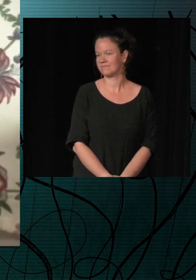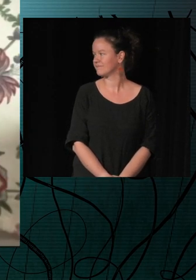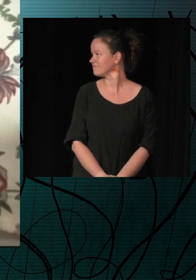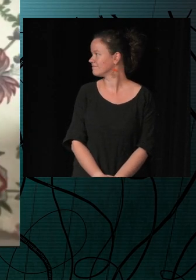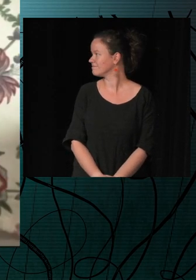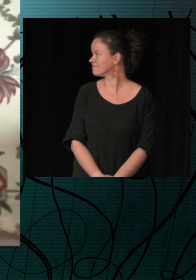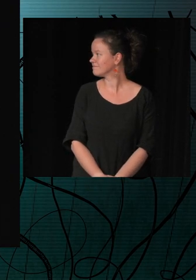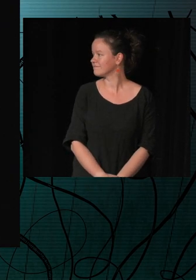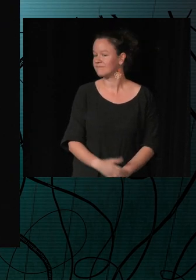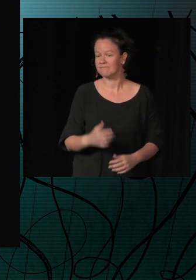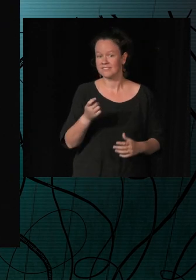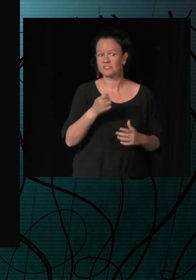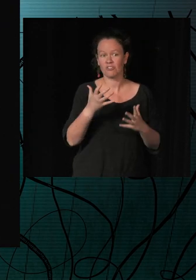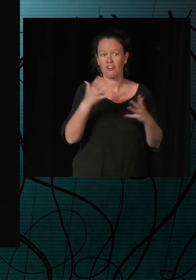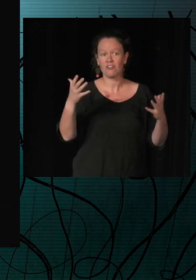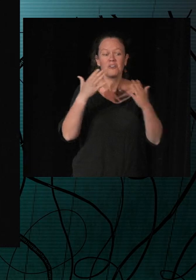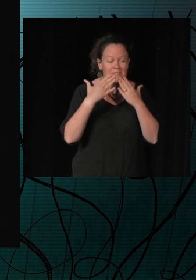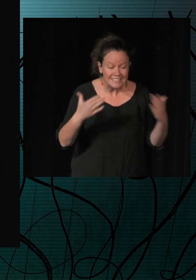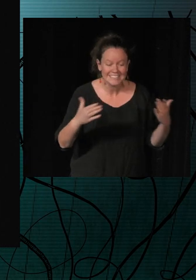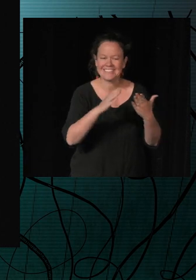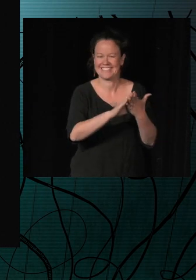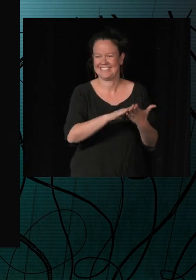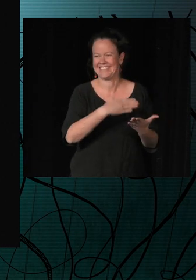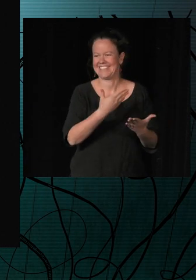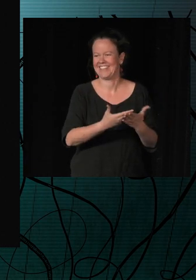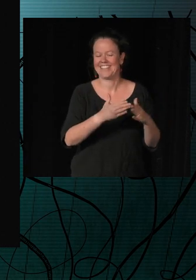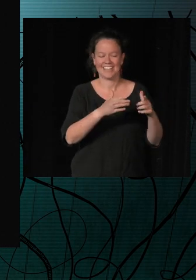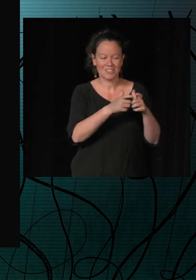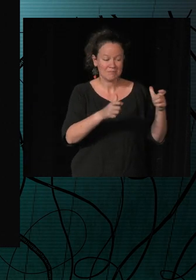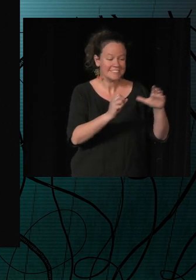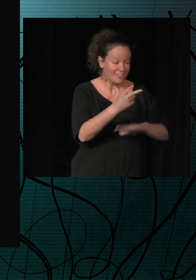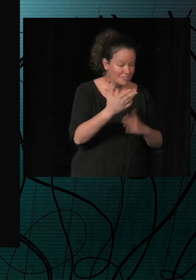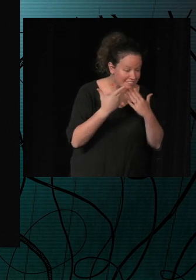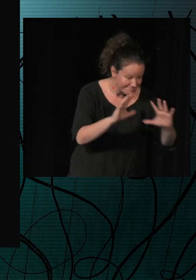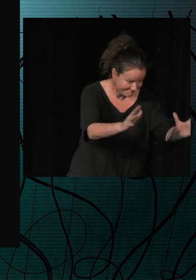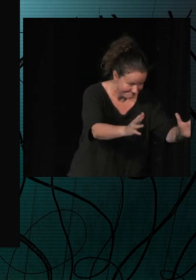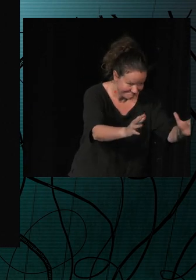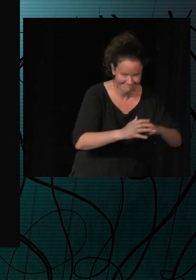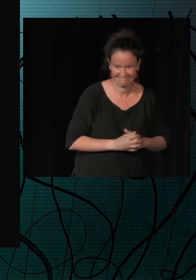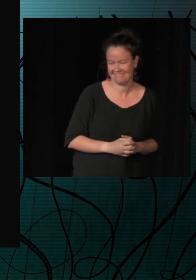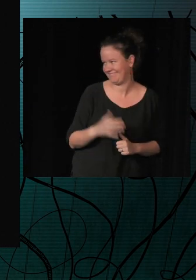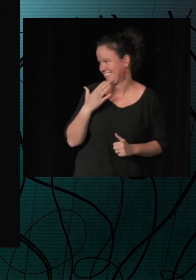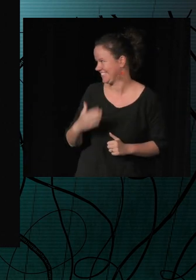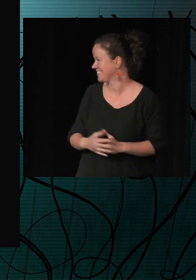bien sûr un immense merci à notre équipe d'interprètes de trilogue qui ont fait un travail formidable cet